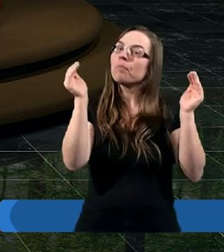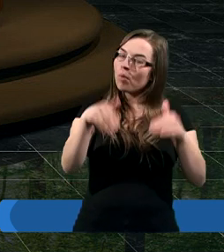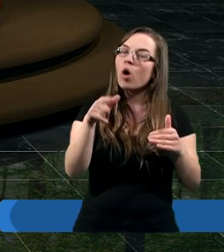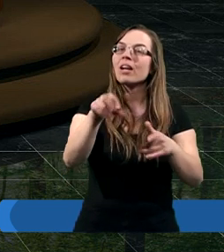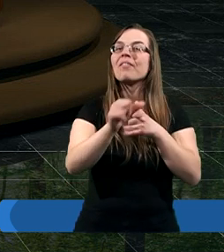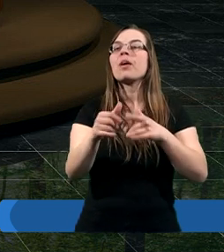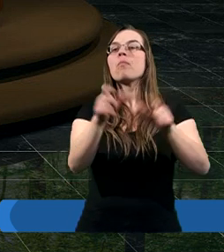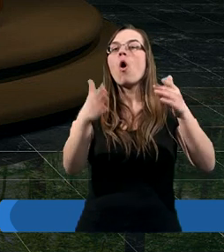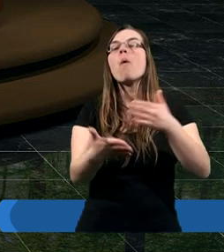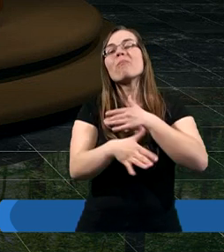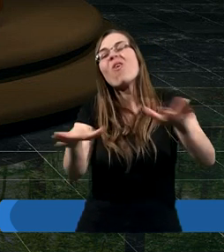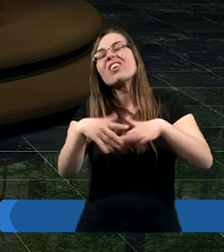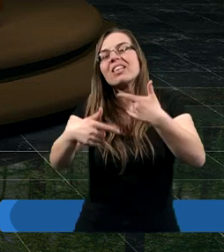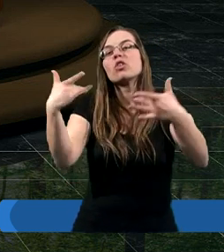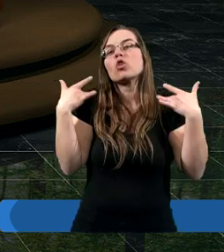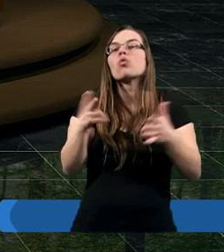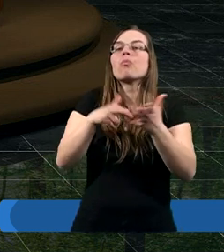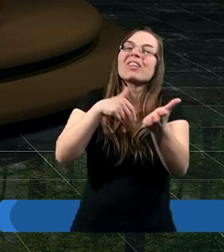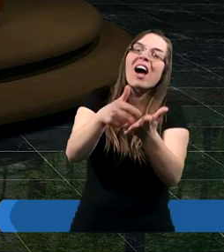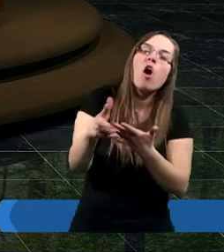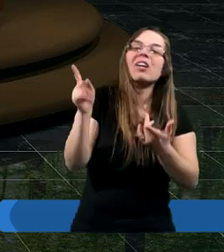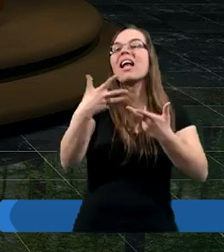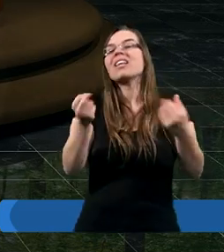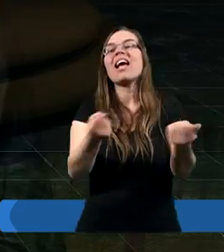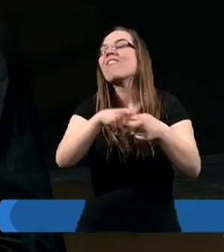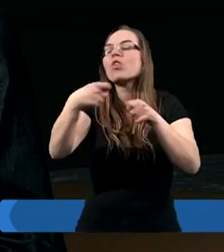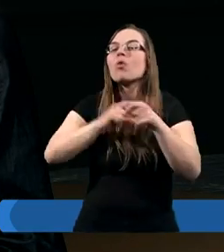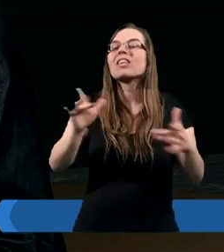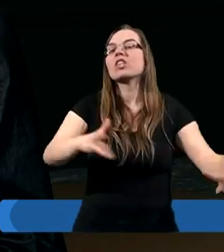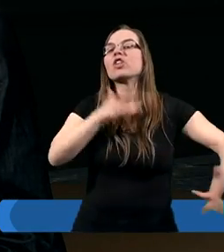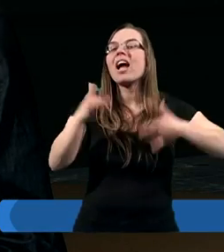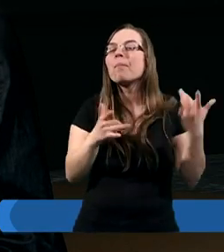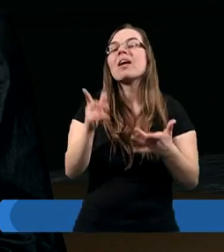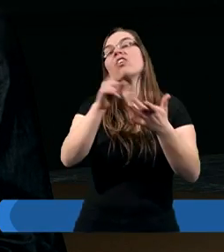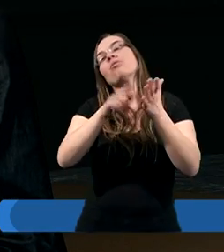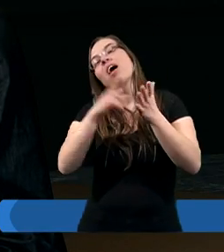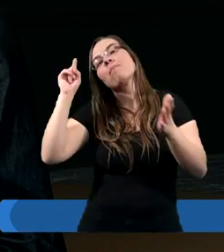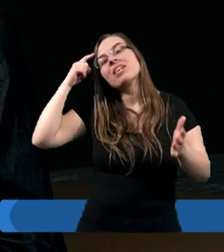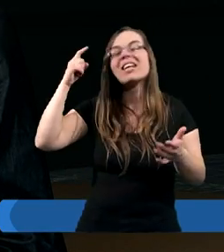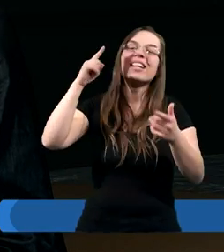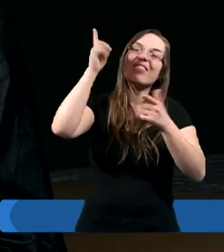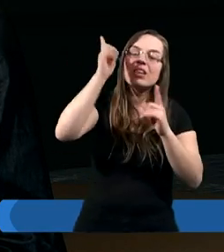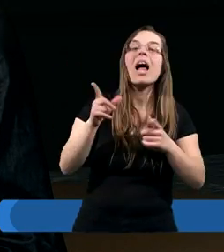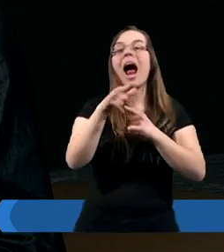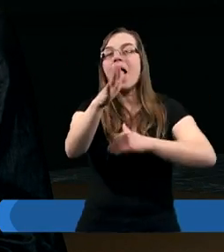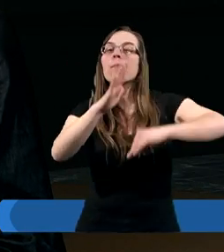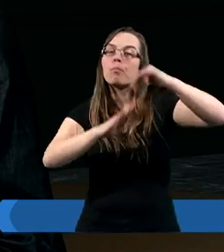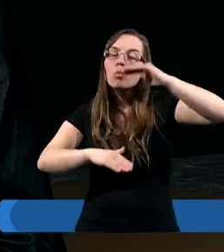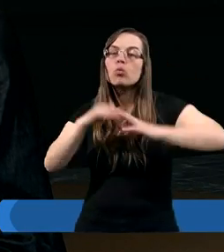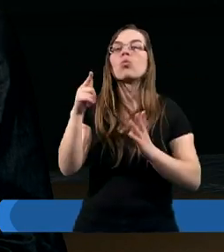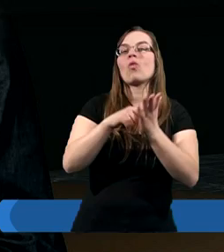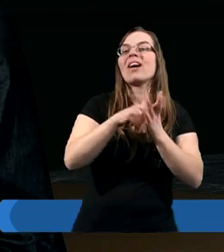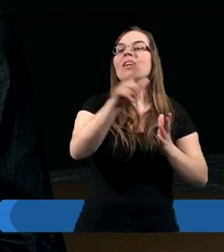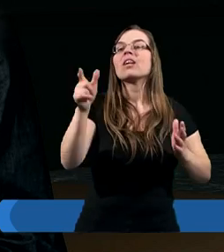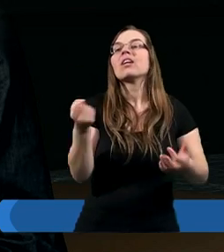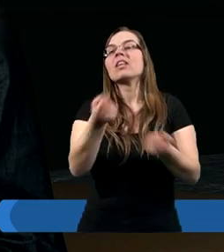doświadczeń życiowych, jakie ludzie przechodzą. One często wiążą się z cierpieniem, czy to właśnie fizycznym, czy też psychicznym, ale one budują, tak jak stal się